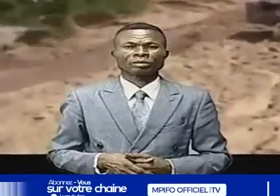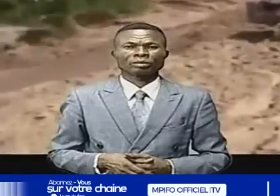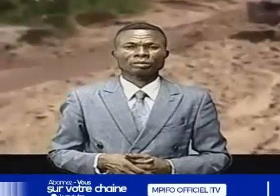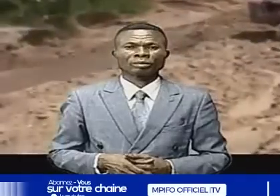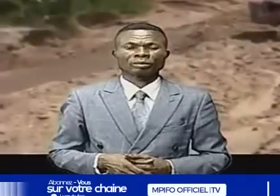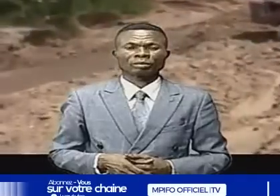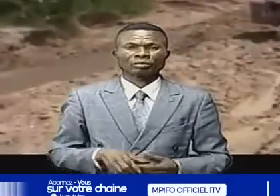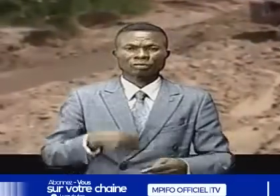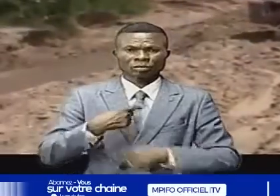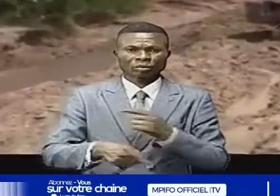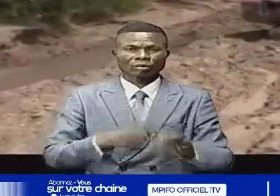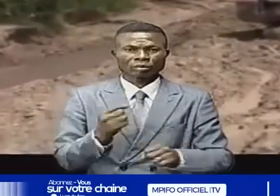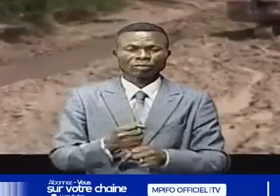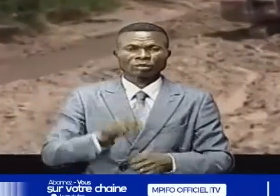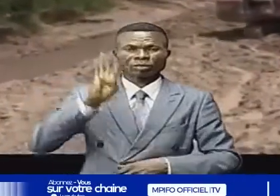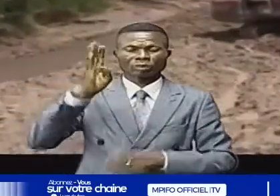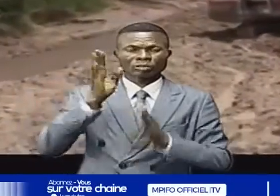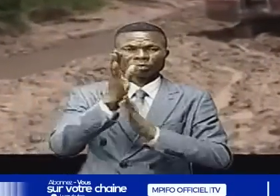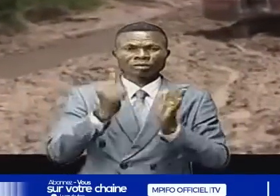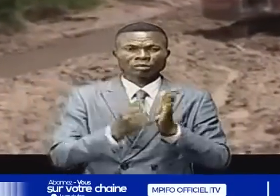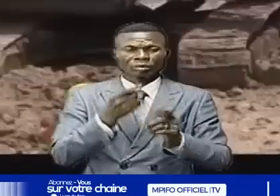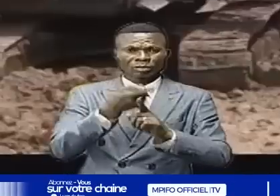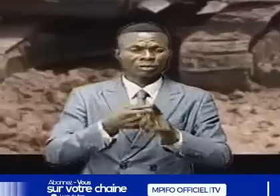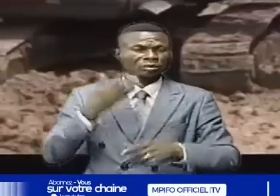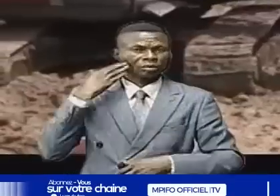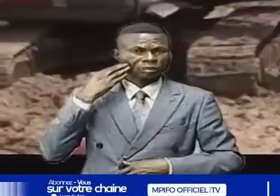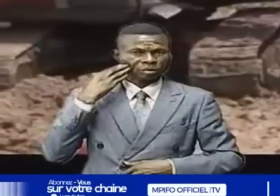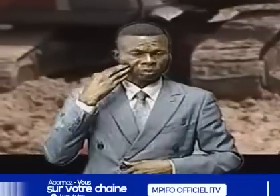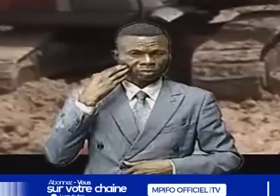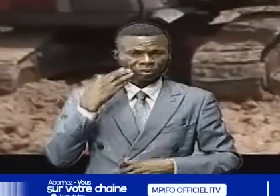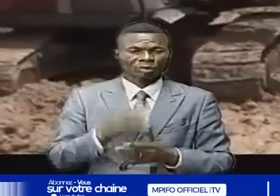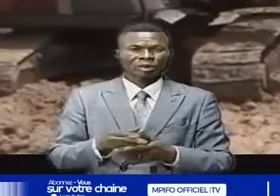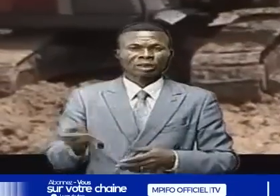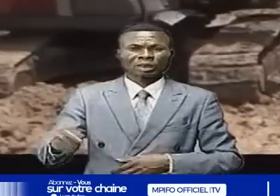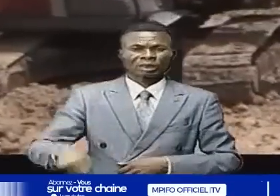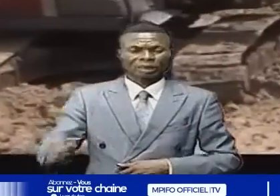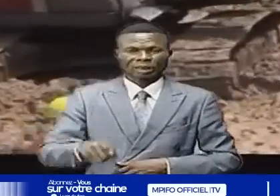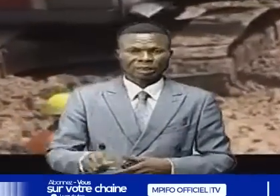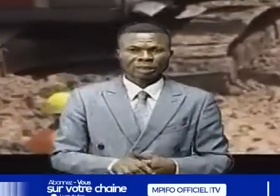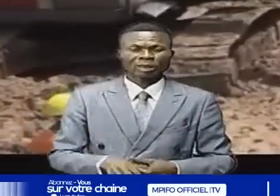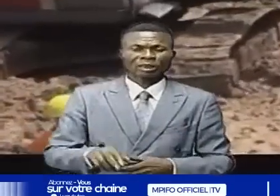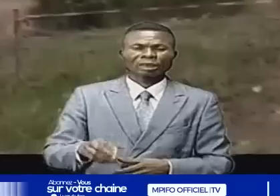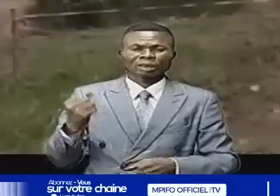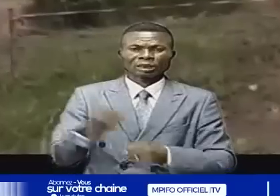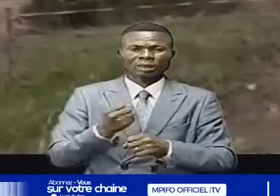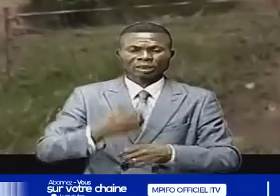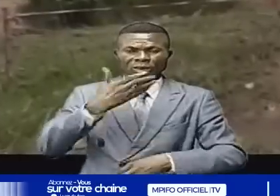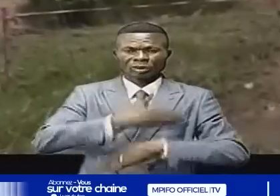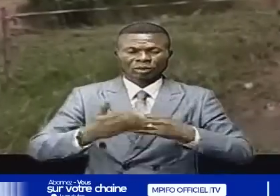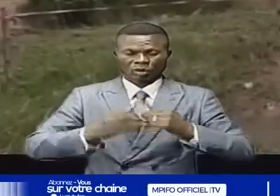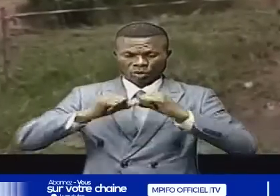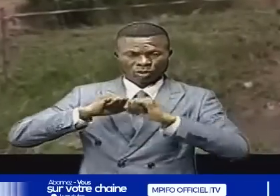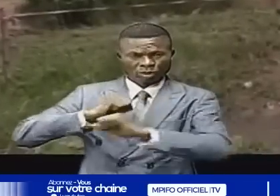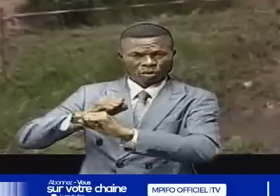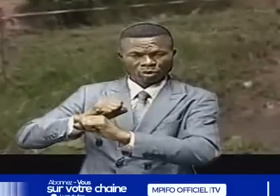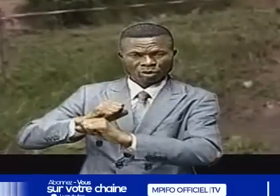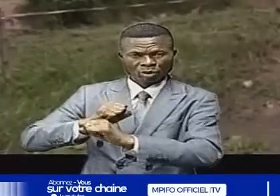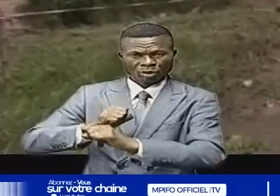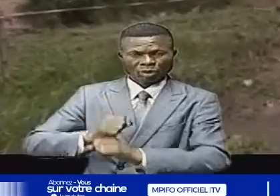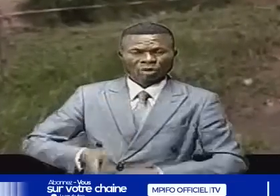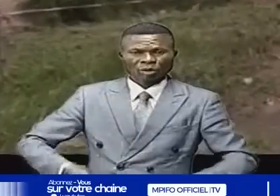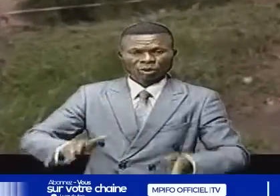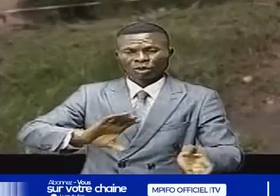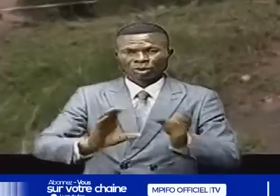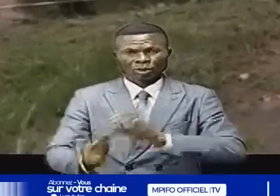Démarré ce jeudi 16 mars à Lucila, dans les territoires d'Ouvira, des travaux de stabilisation d'une érosion au niveau du pont